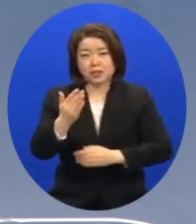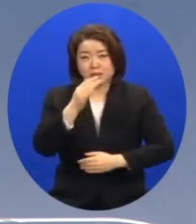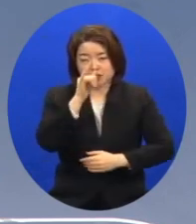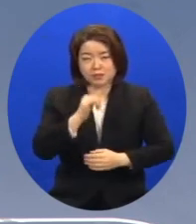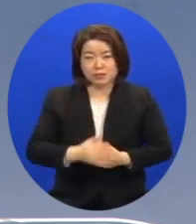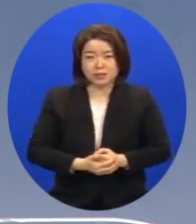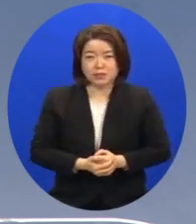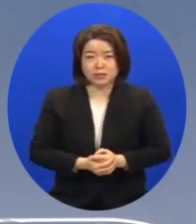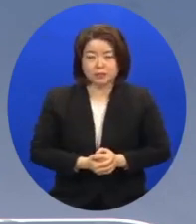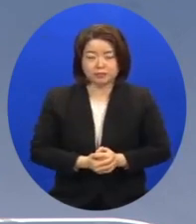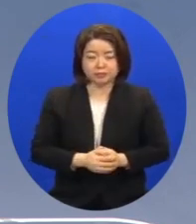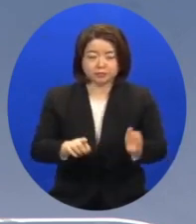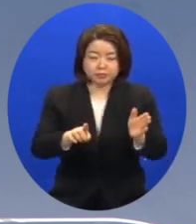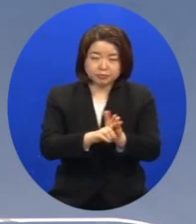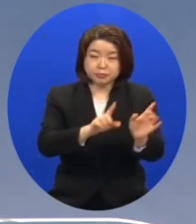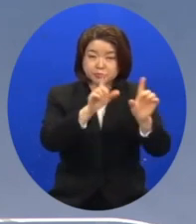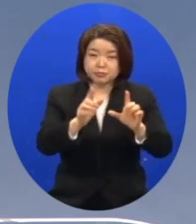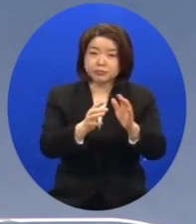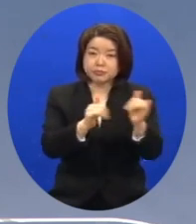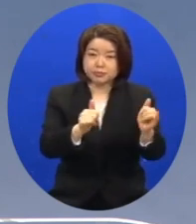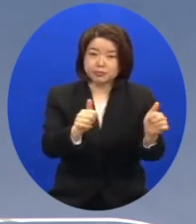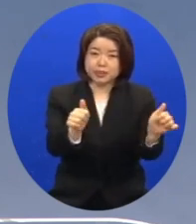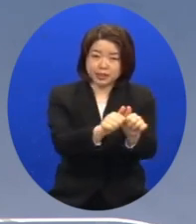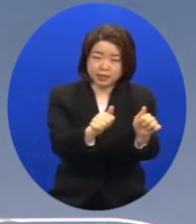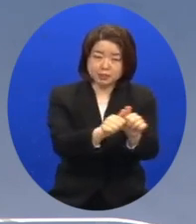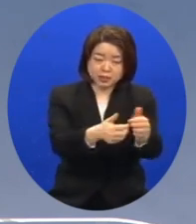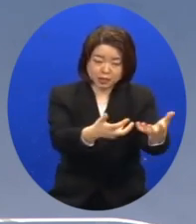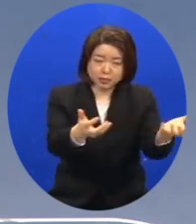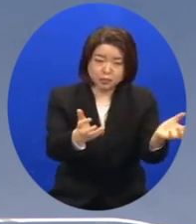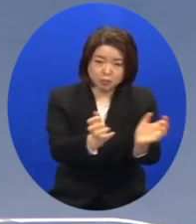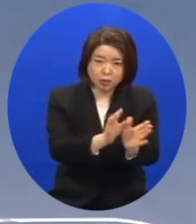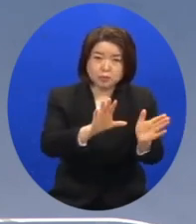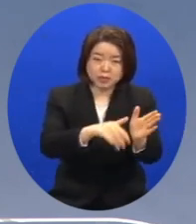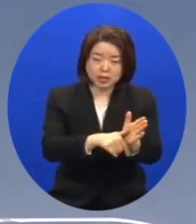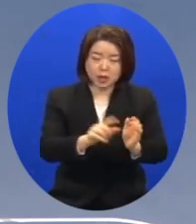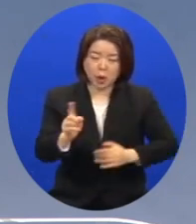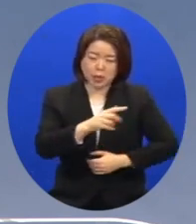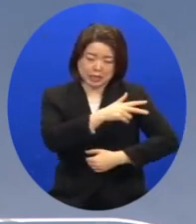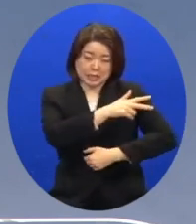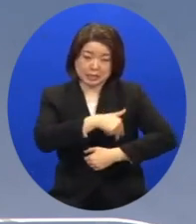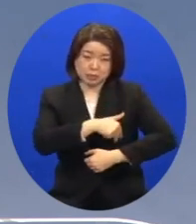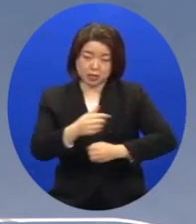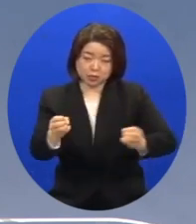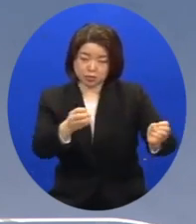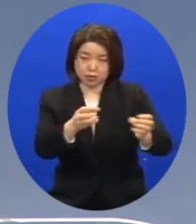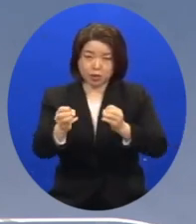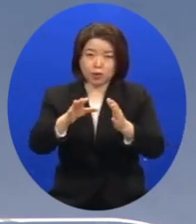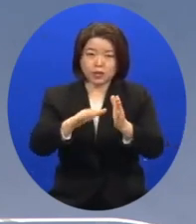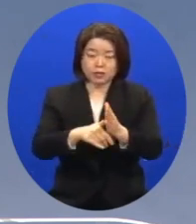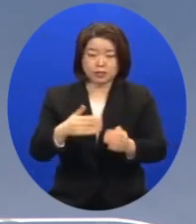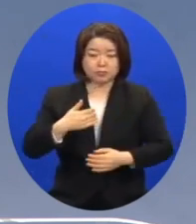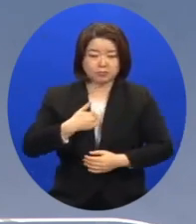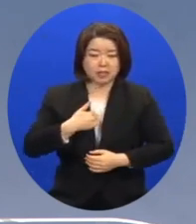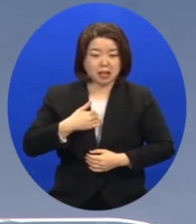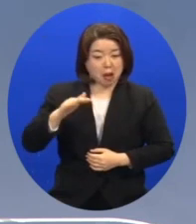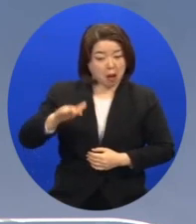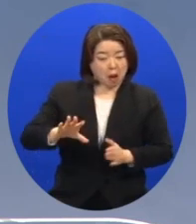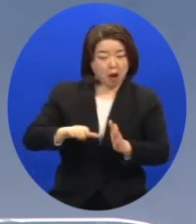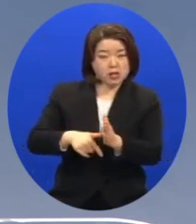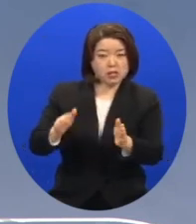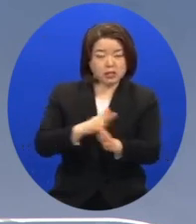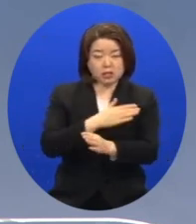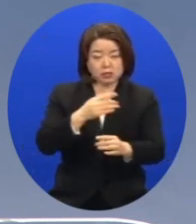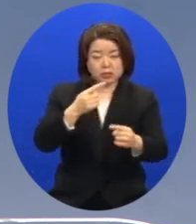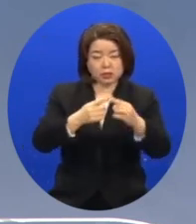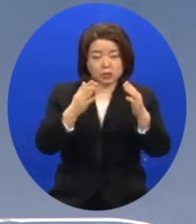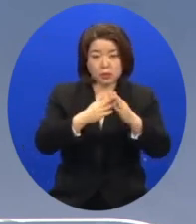비싼 모임 때 어느 집사님 하고 이야기를 나눴는데 자기가 어려서부터 교회를 다녔지만 자발적으로